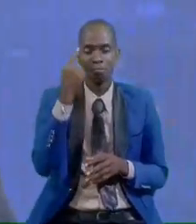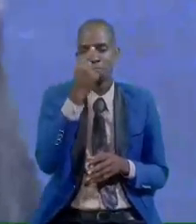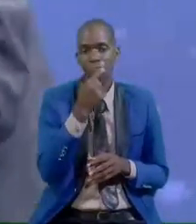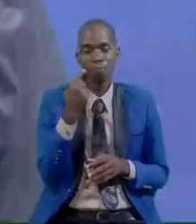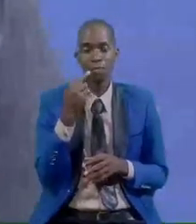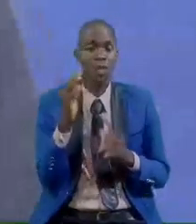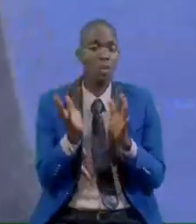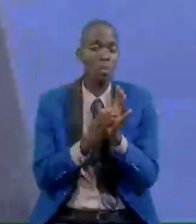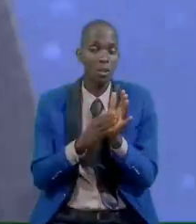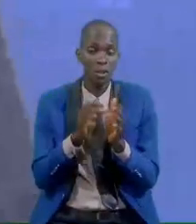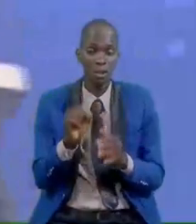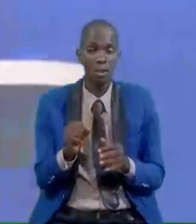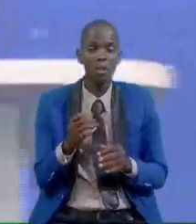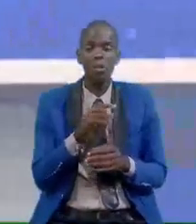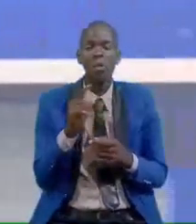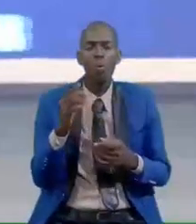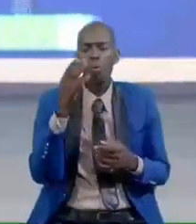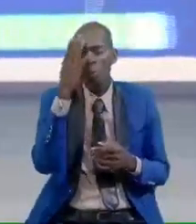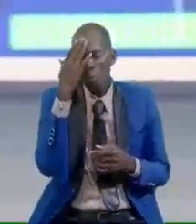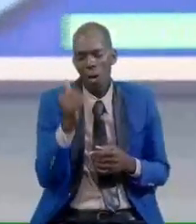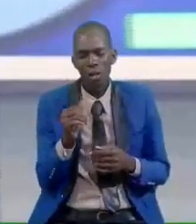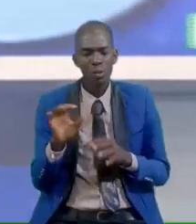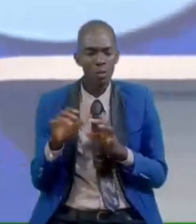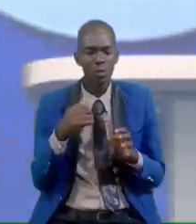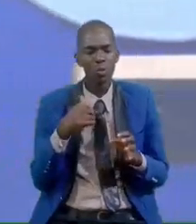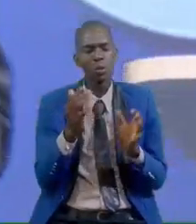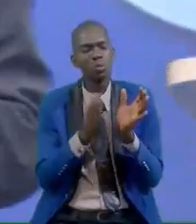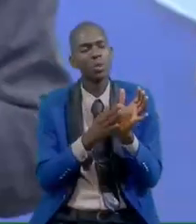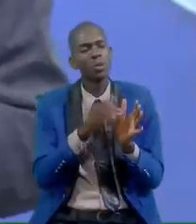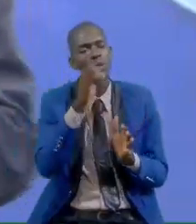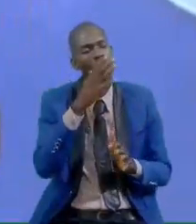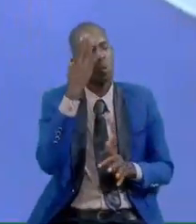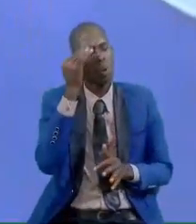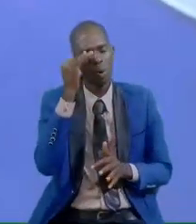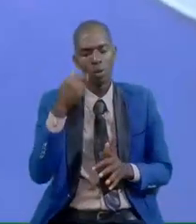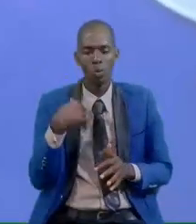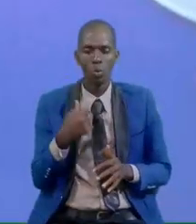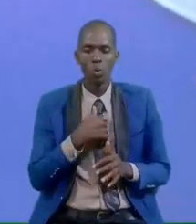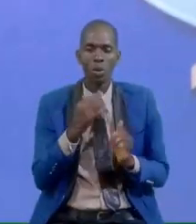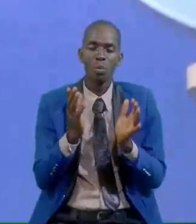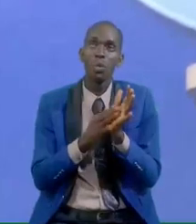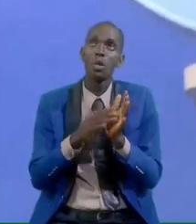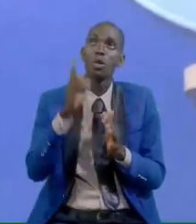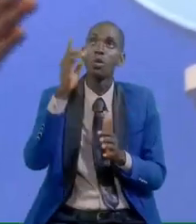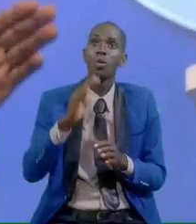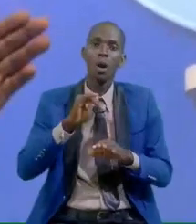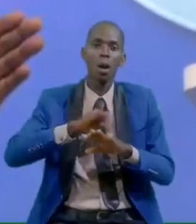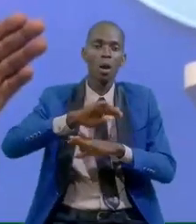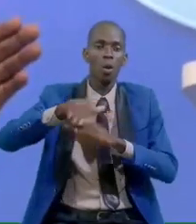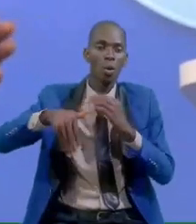cela. Quand est-ce que nous louons Dieu? Nous louons Dieu en tout temps. Nous louons